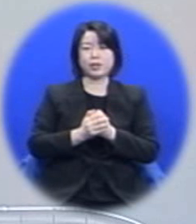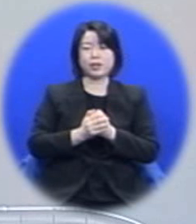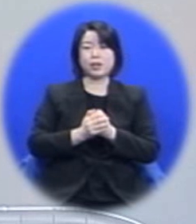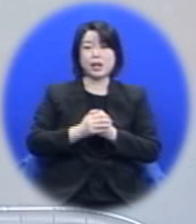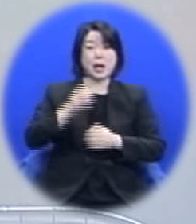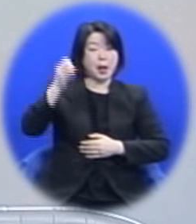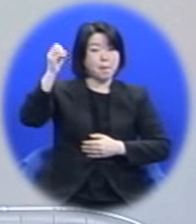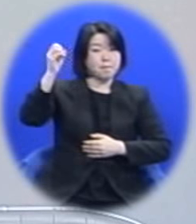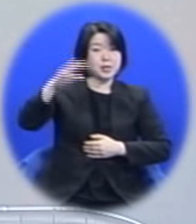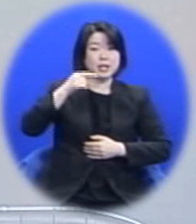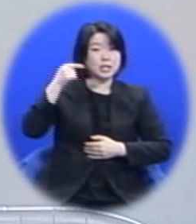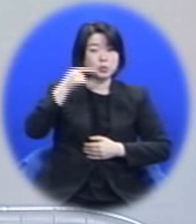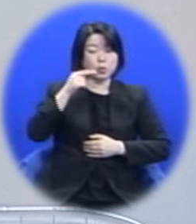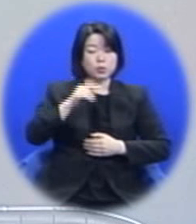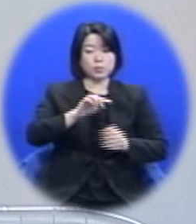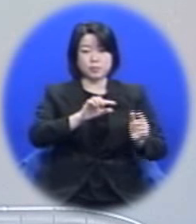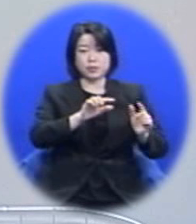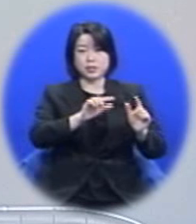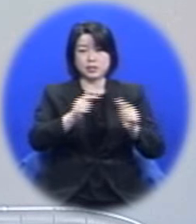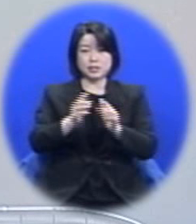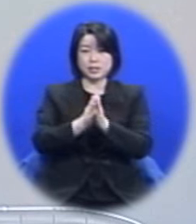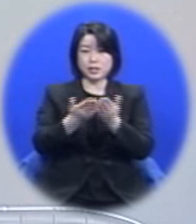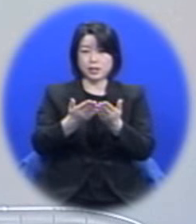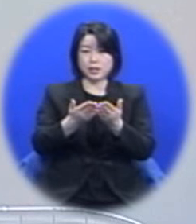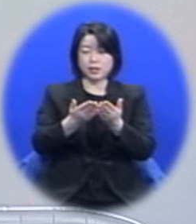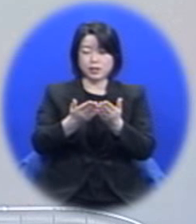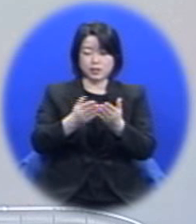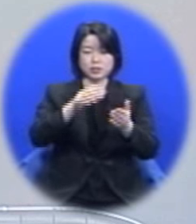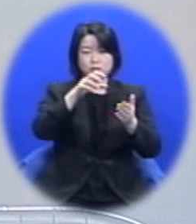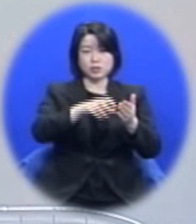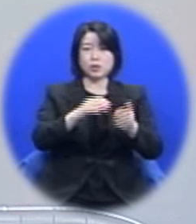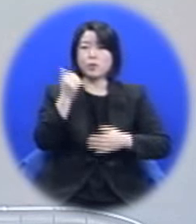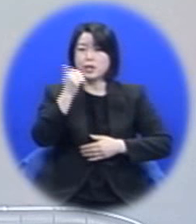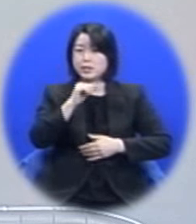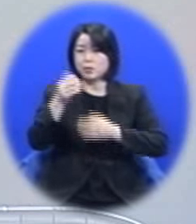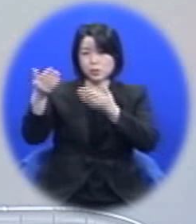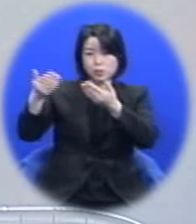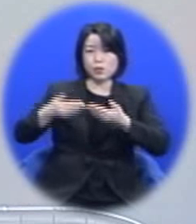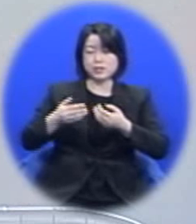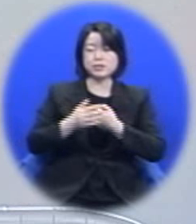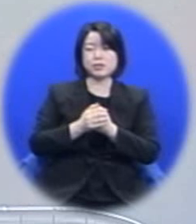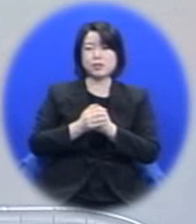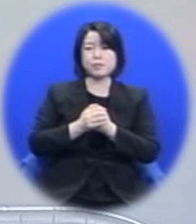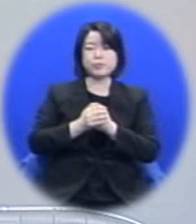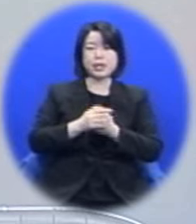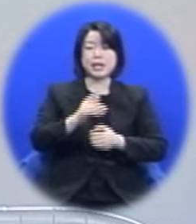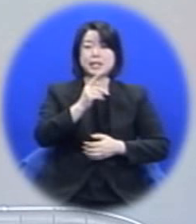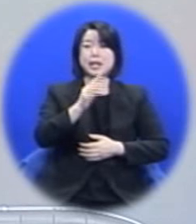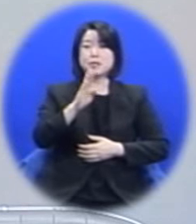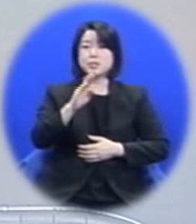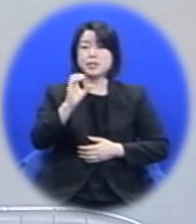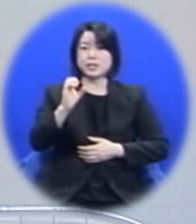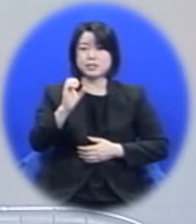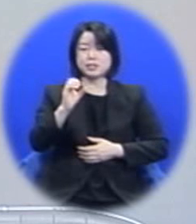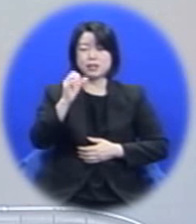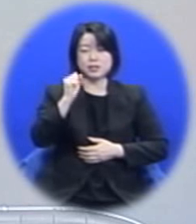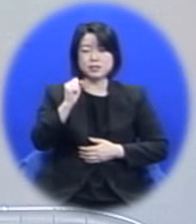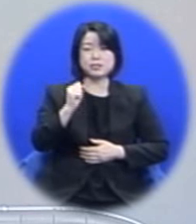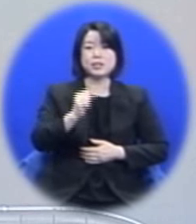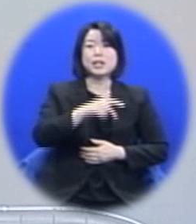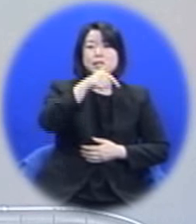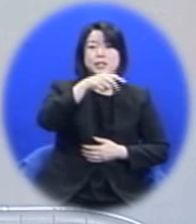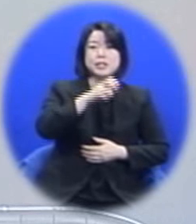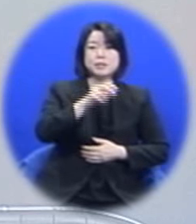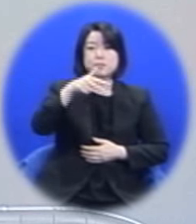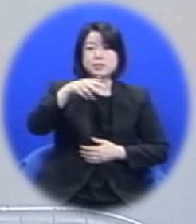빛과 소금이라는 잡지사에서 인터뷰를 오셨어요. KBS의 김재원 아나운서가